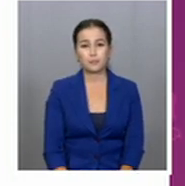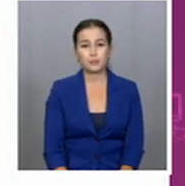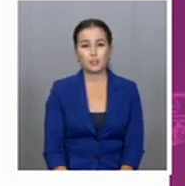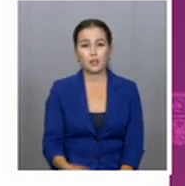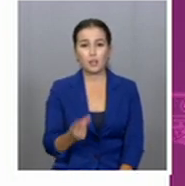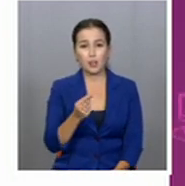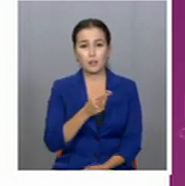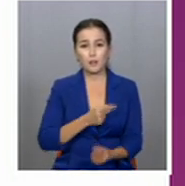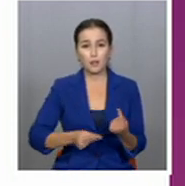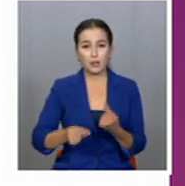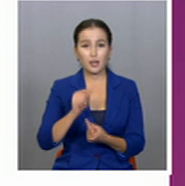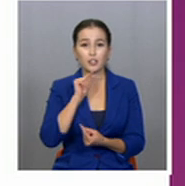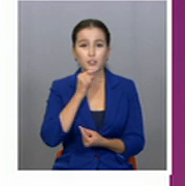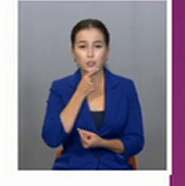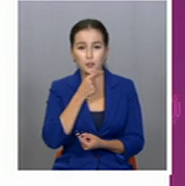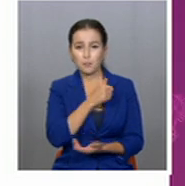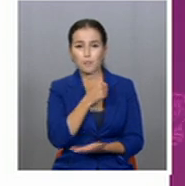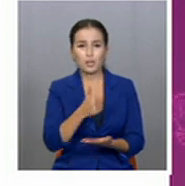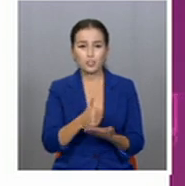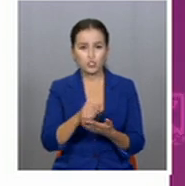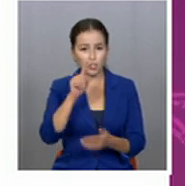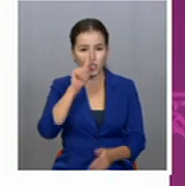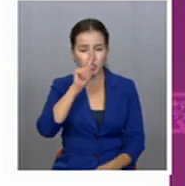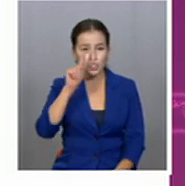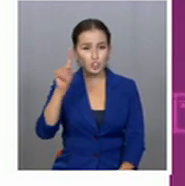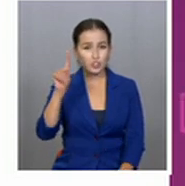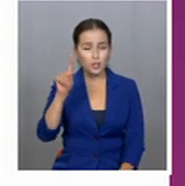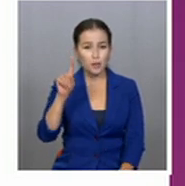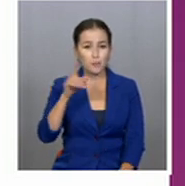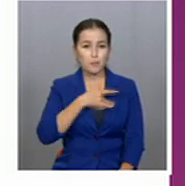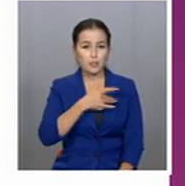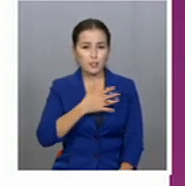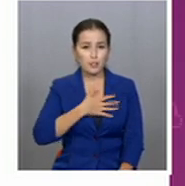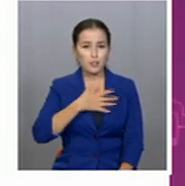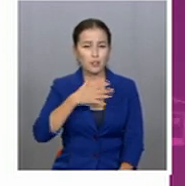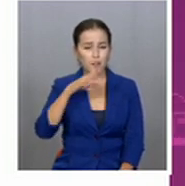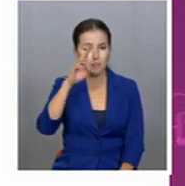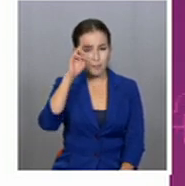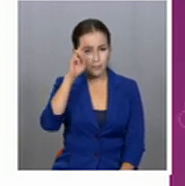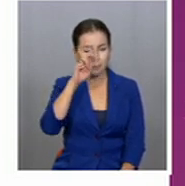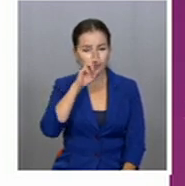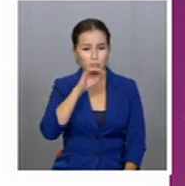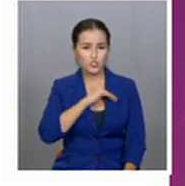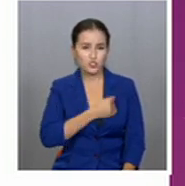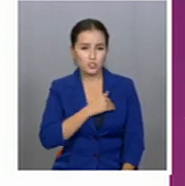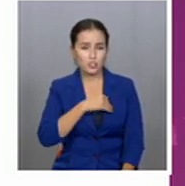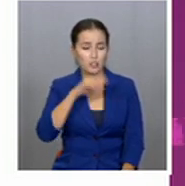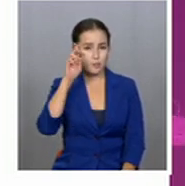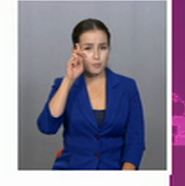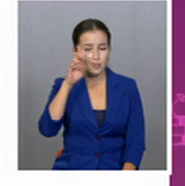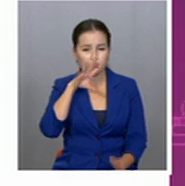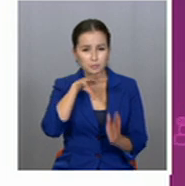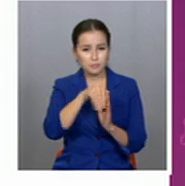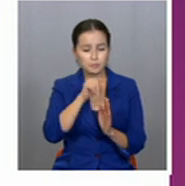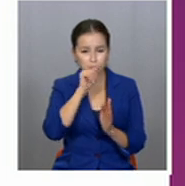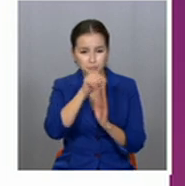Нарықтық экономиканың басты ерекшелігі меншікке, мемлекеттің араласпауында.